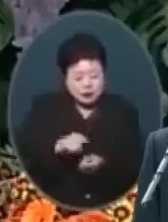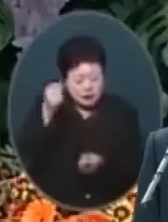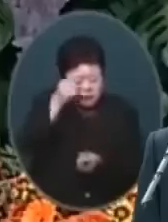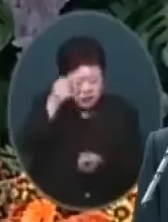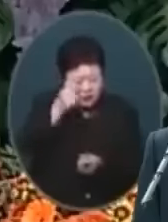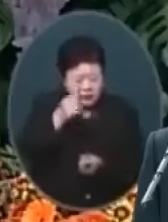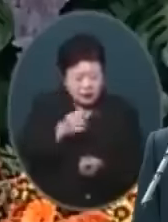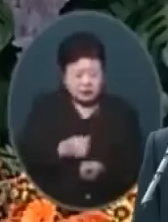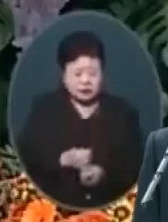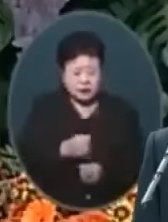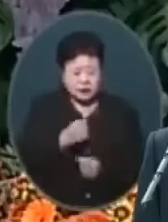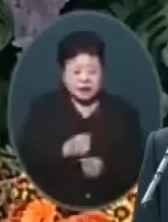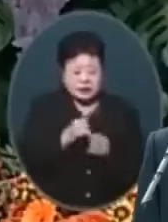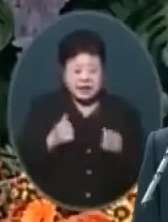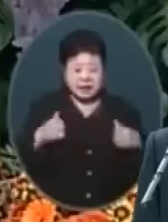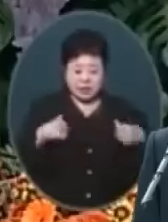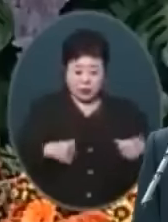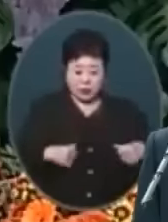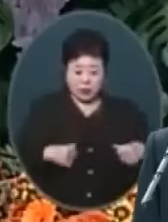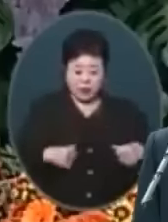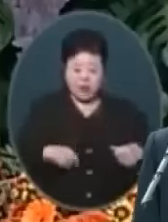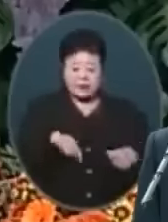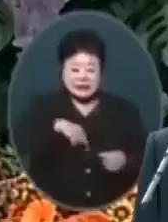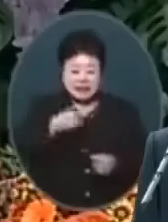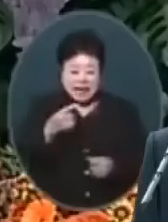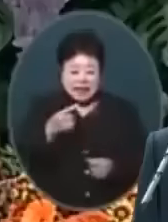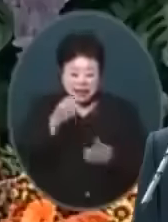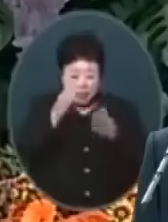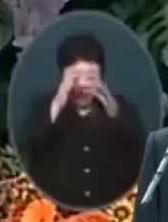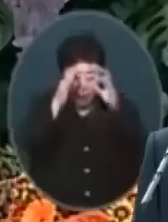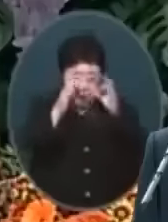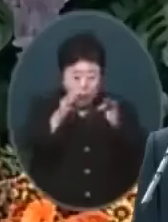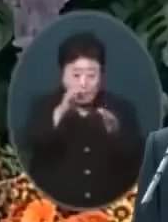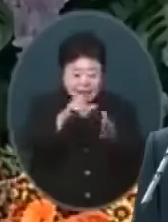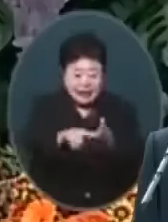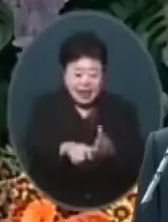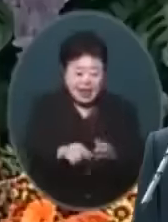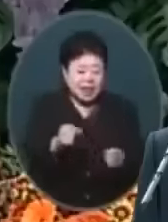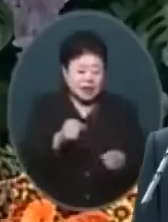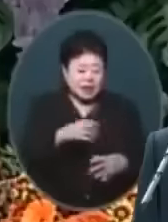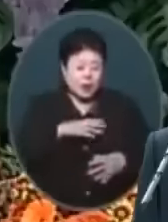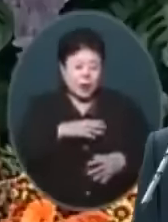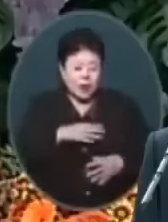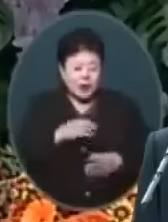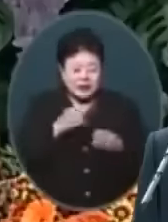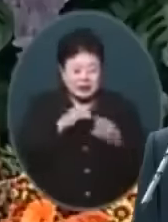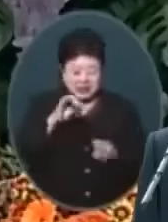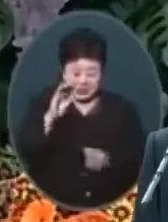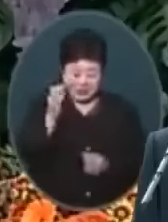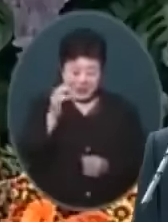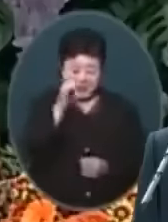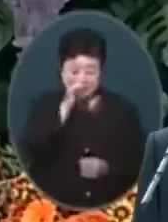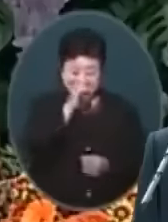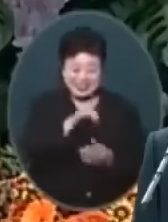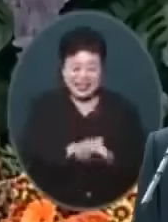성령으로 지으신 사람을 입고 자기를 바라볼 때 놀라운 새 사람이 되어 있는